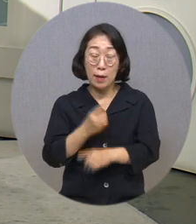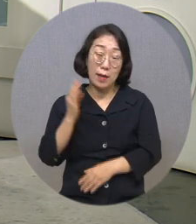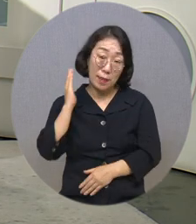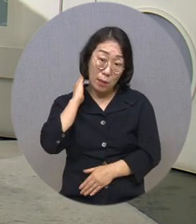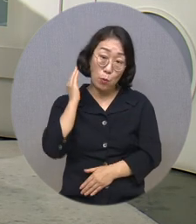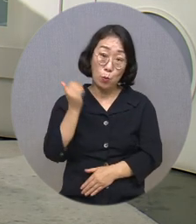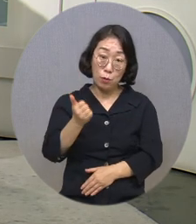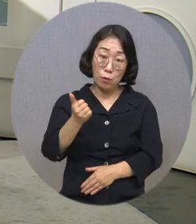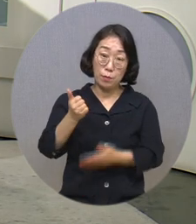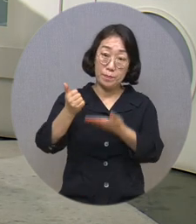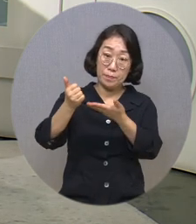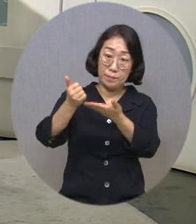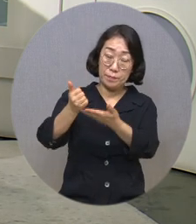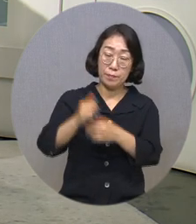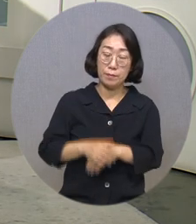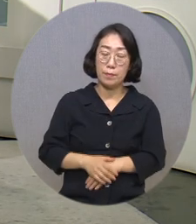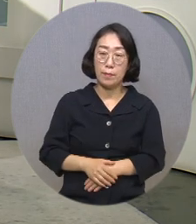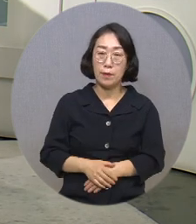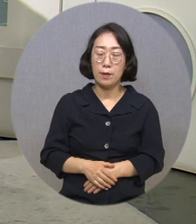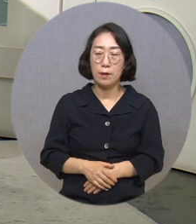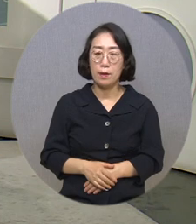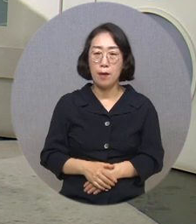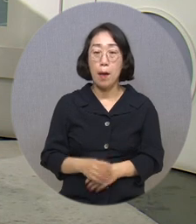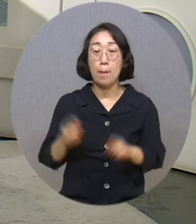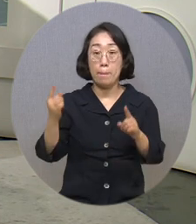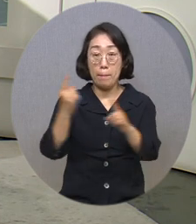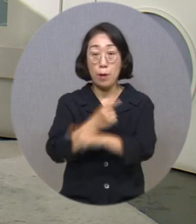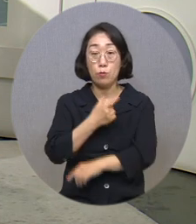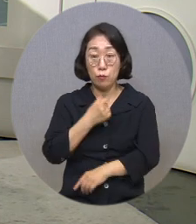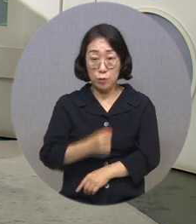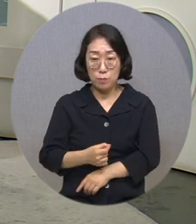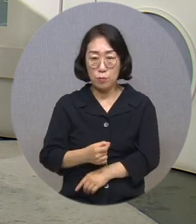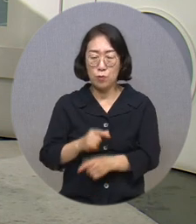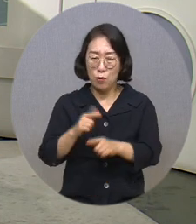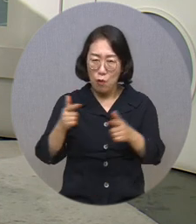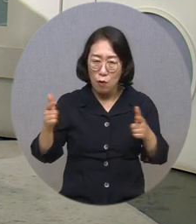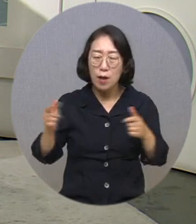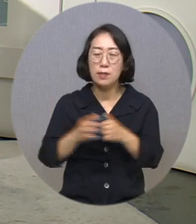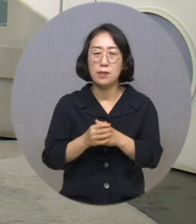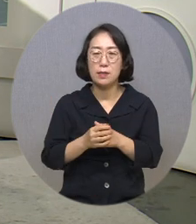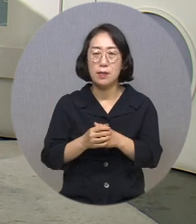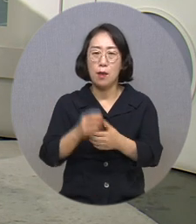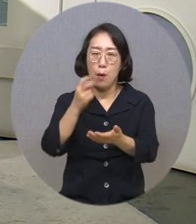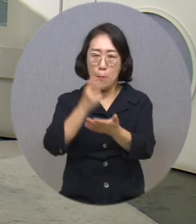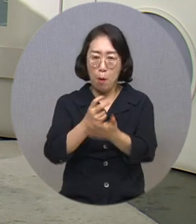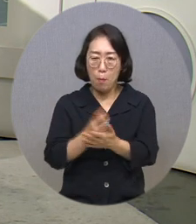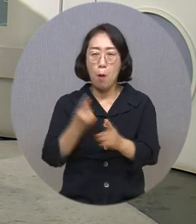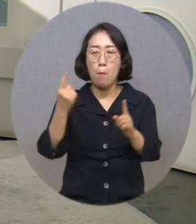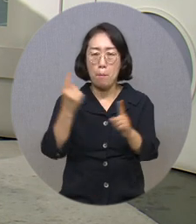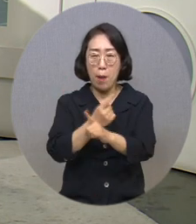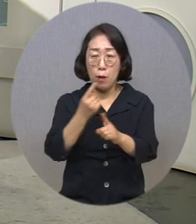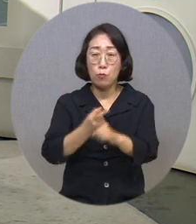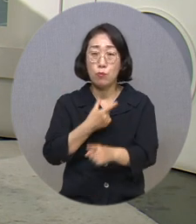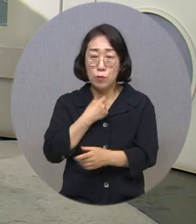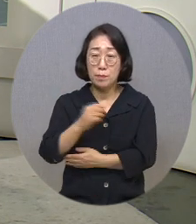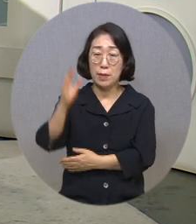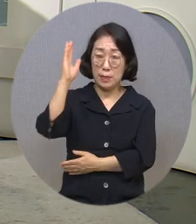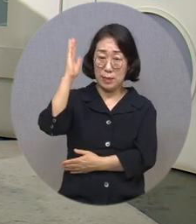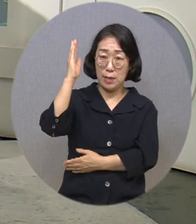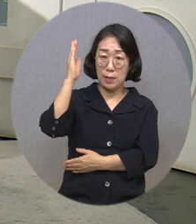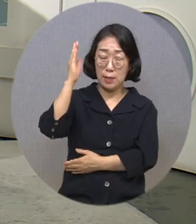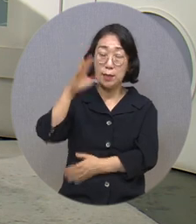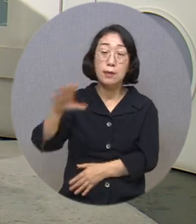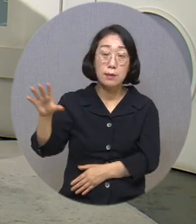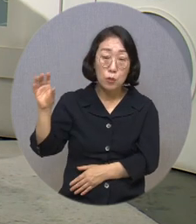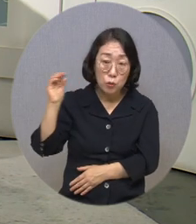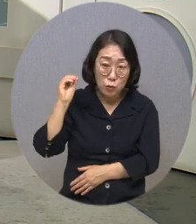가장 강력하게 추진하려고 하는 것도 아마 그런 규제를 과감하게 풀겠다. 뭐 이런 얘기를 하는 걸